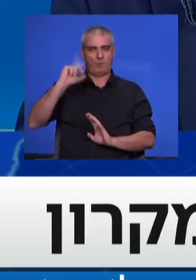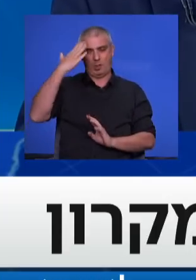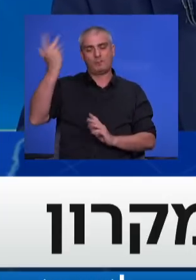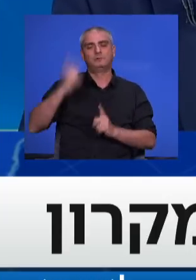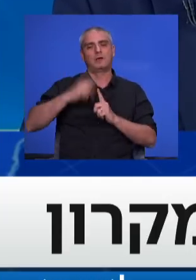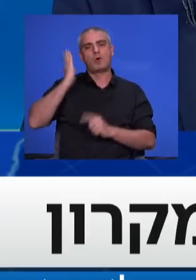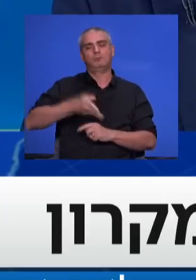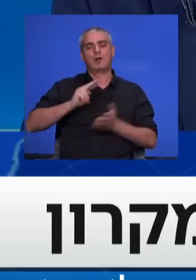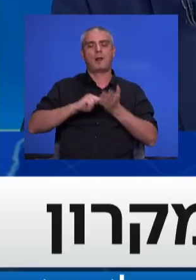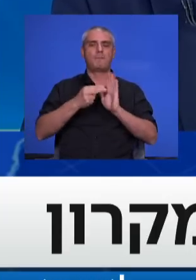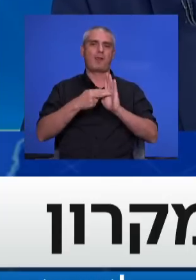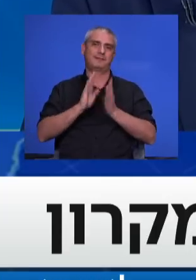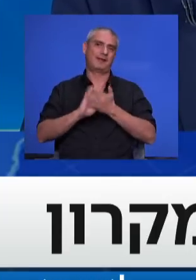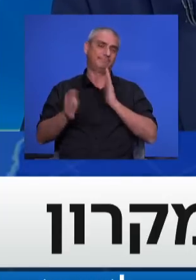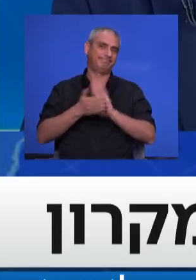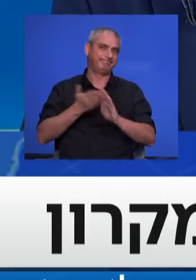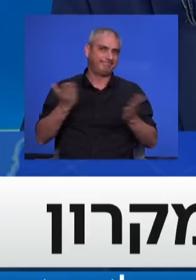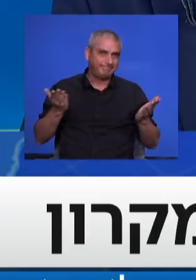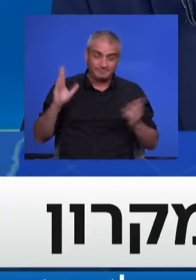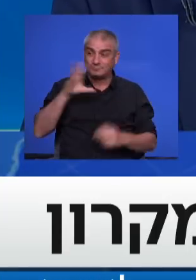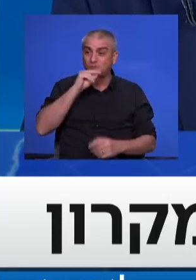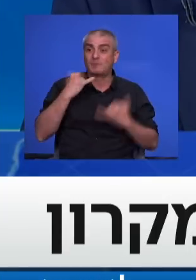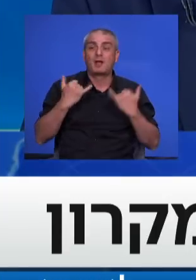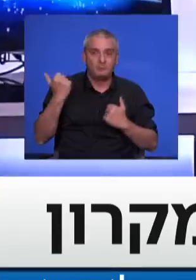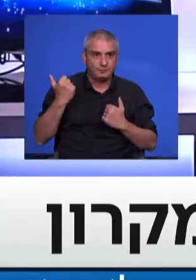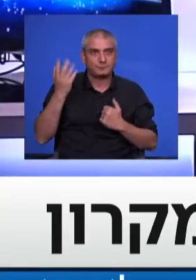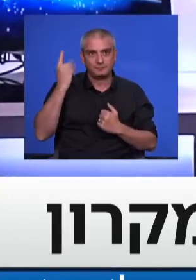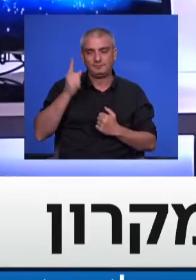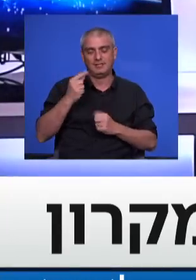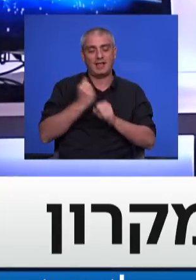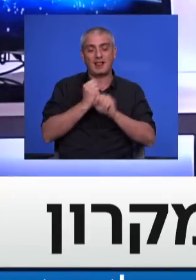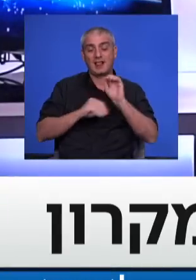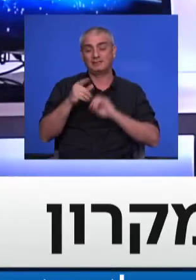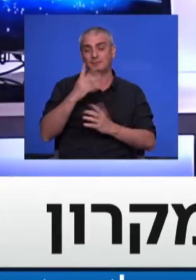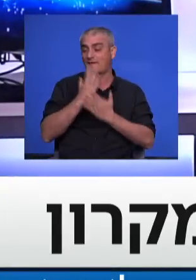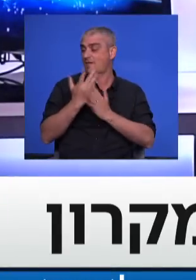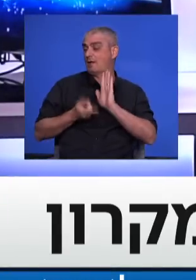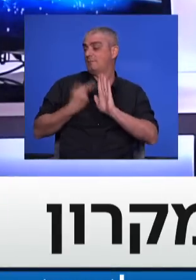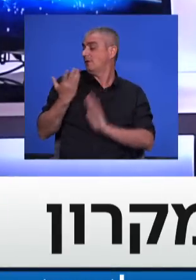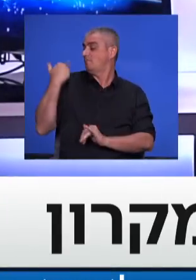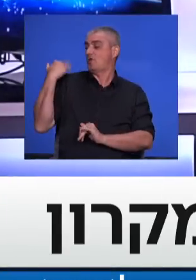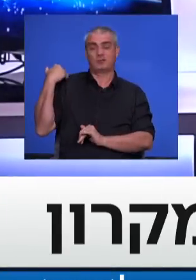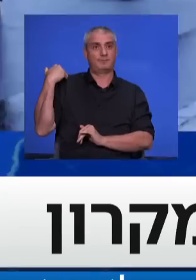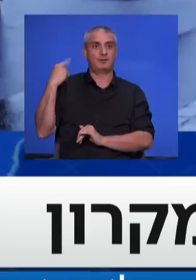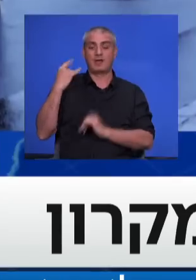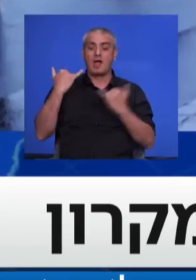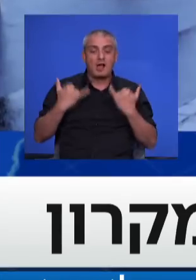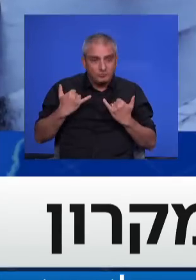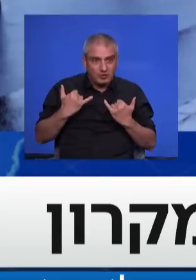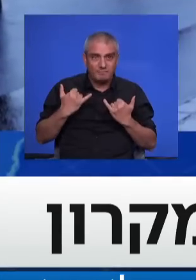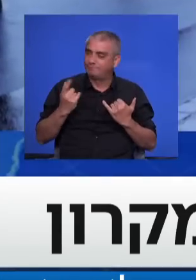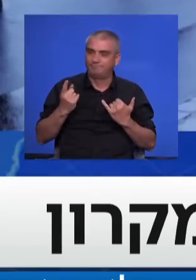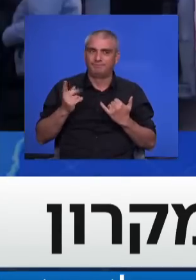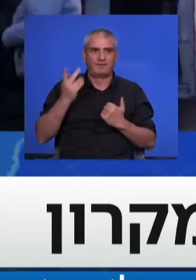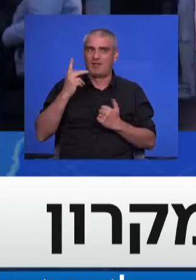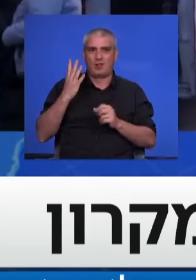מוות לפוליטיקאי. ולכן מה שהוא דיבר עכשיו, הוא היה אמור ליישם את זה בקדנציה הקודמת. Mm-hmm. עכשיו, אבל הוא לא היה